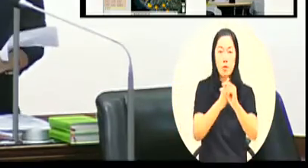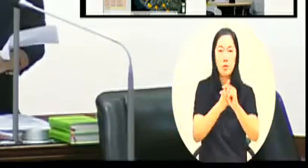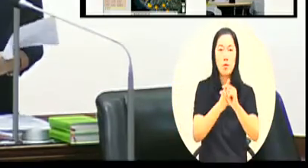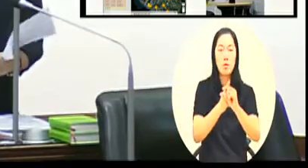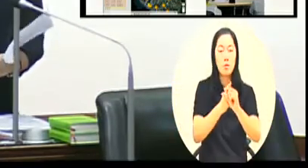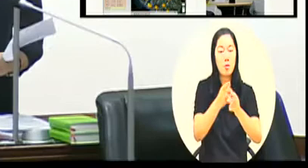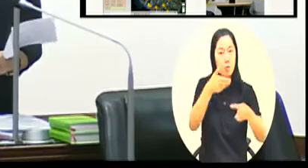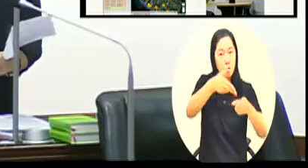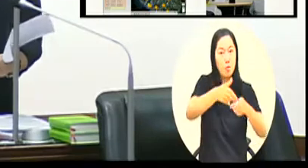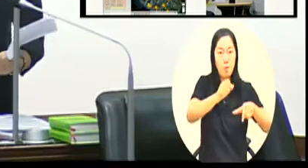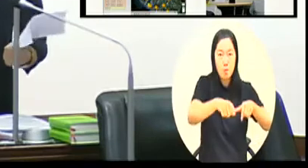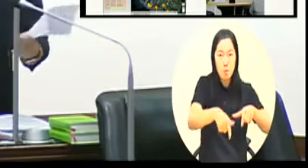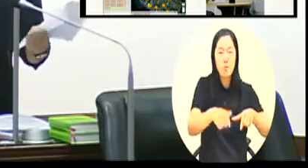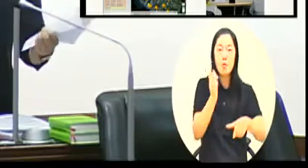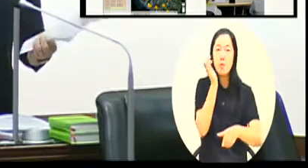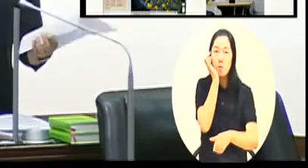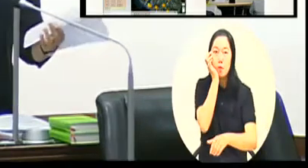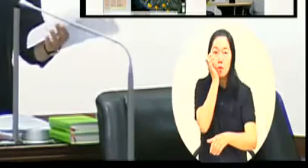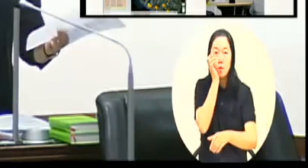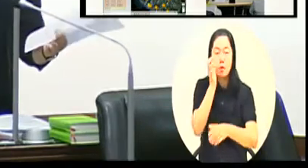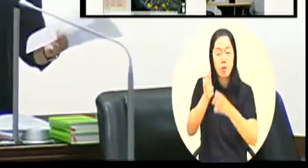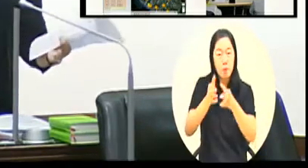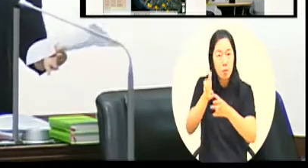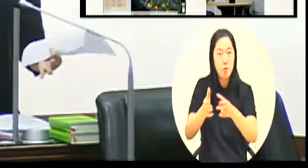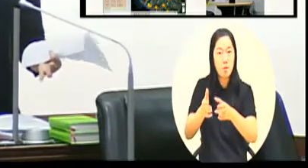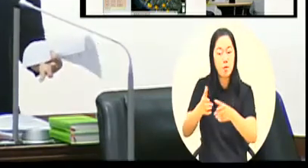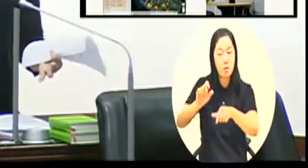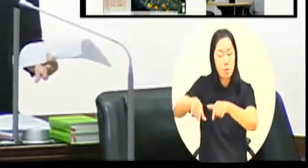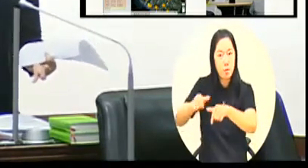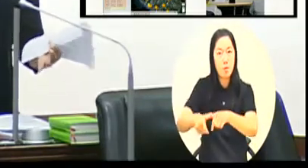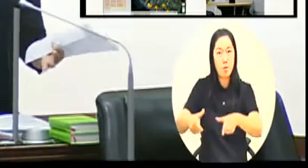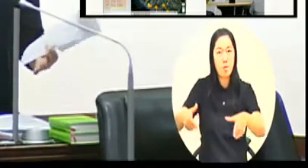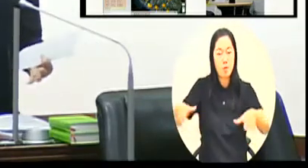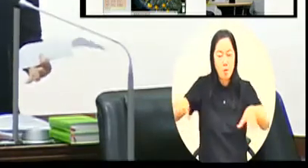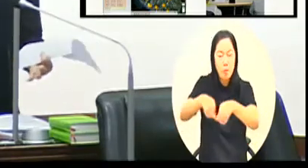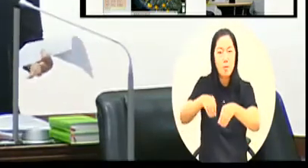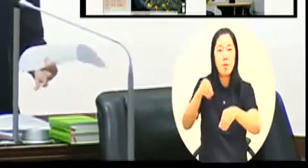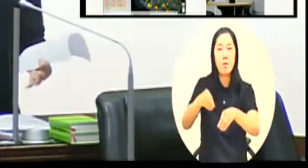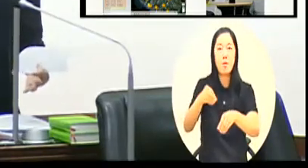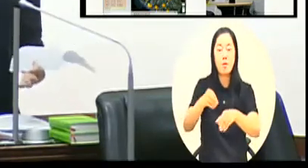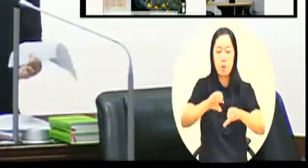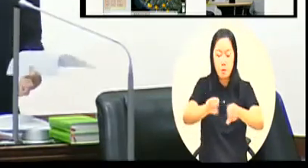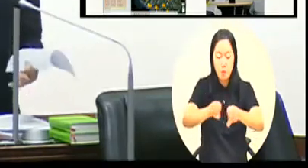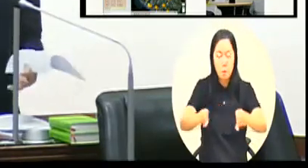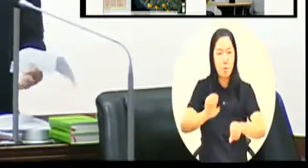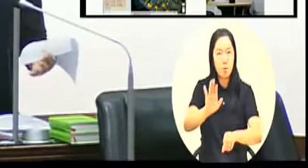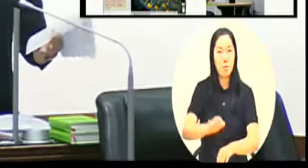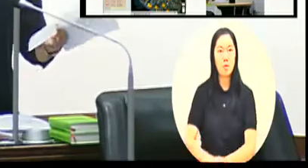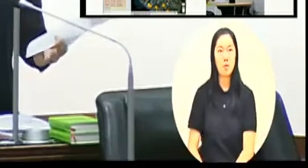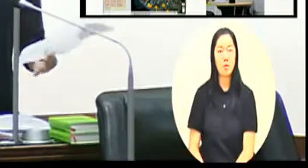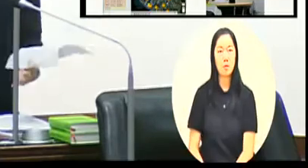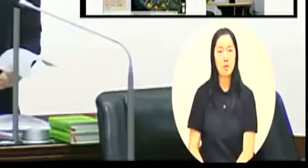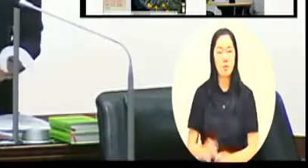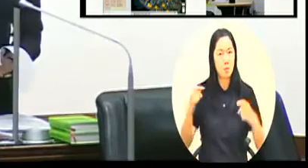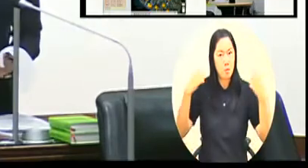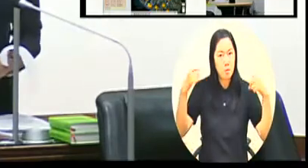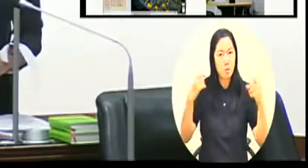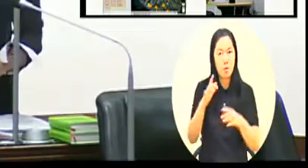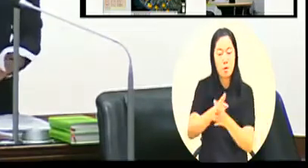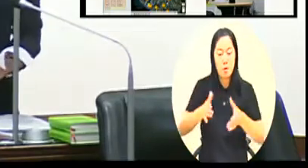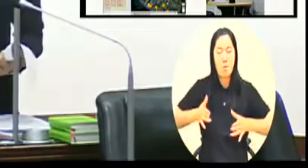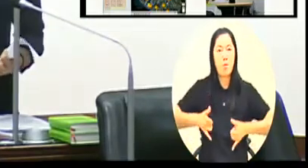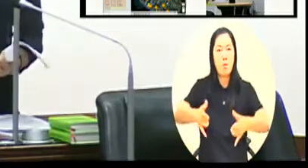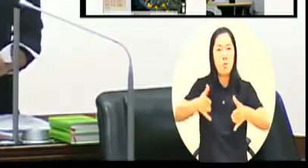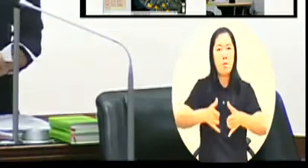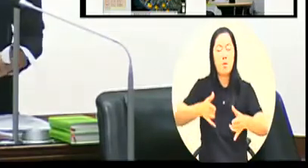路，很多很多的这个，还有后来我们有建设了一个家户接管的一个管路，常常道路一挖再挖。